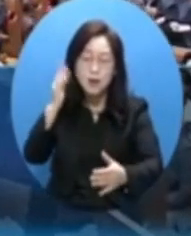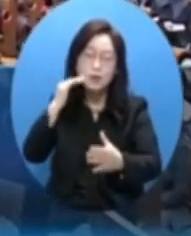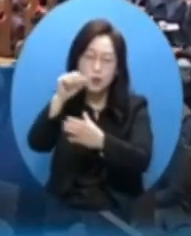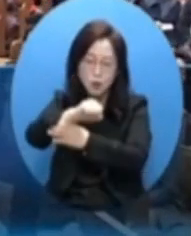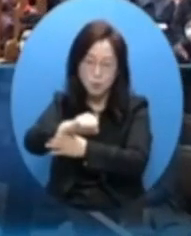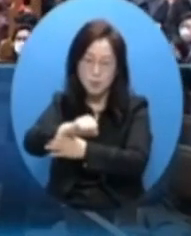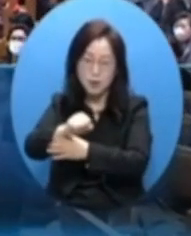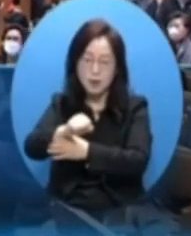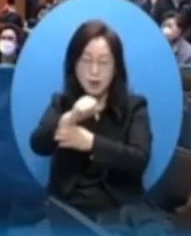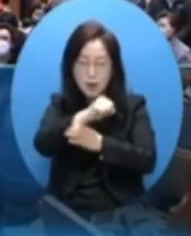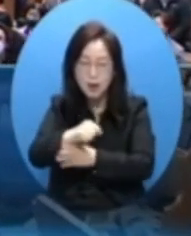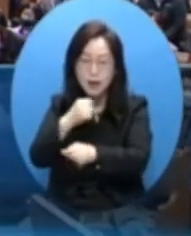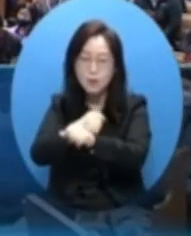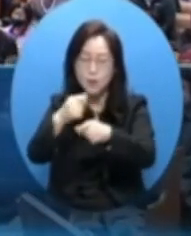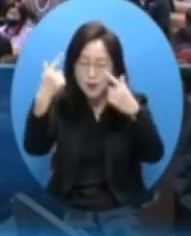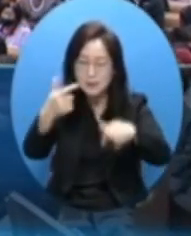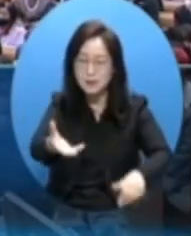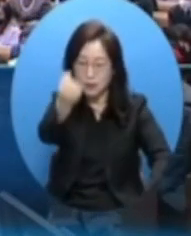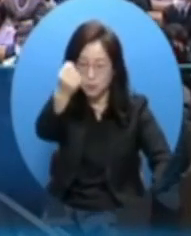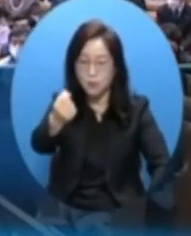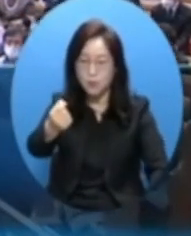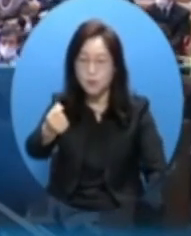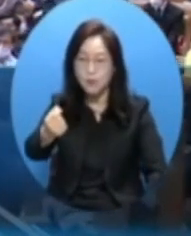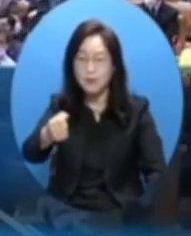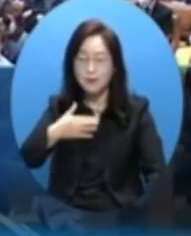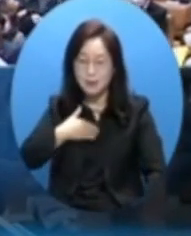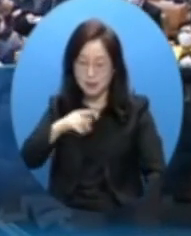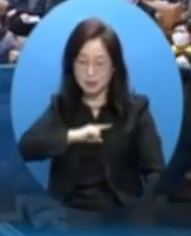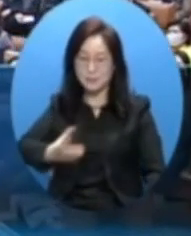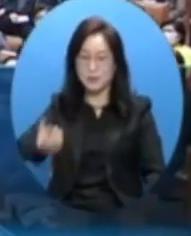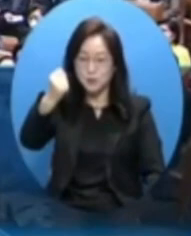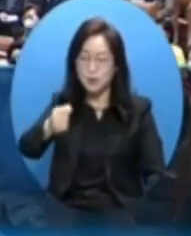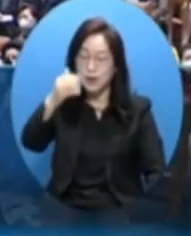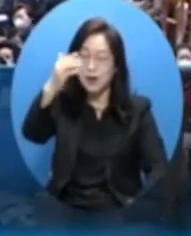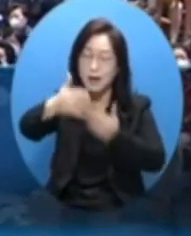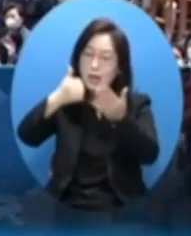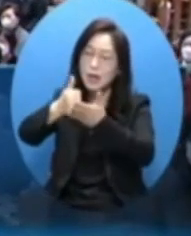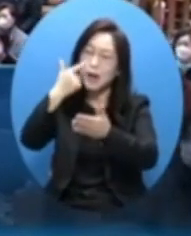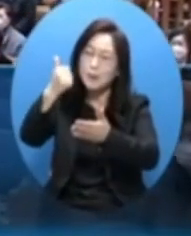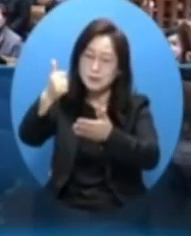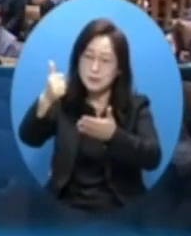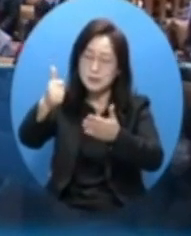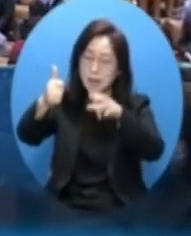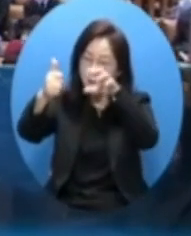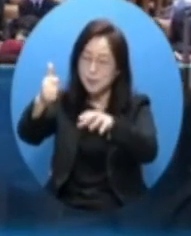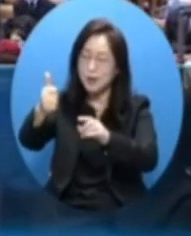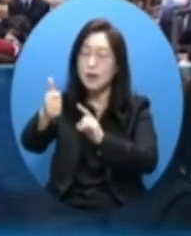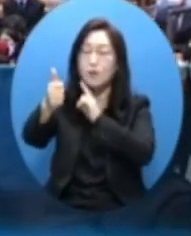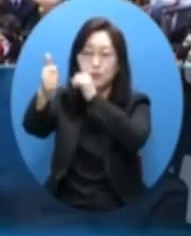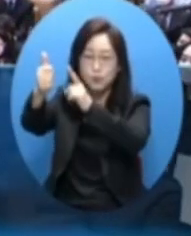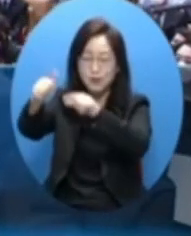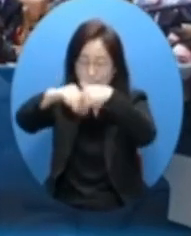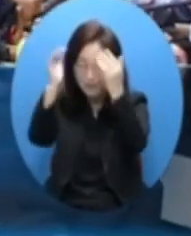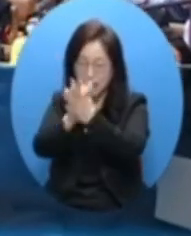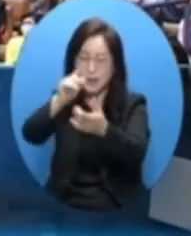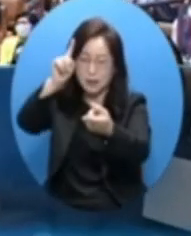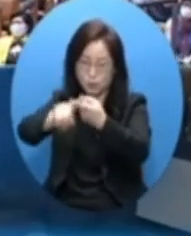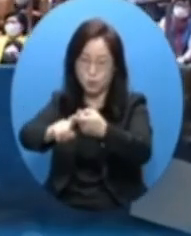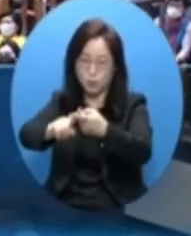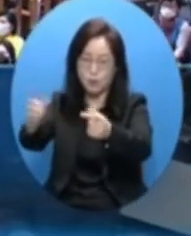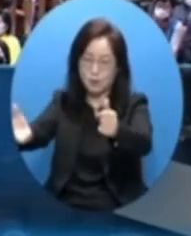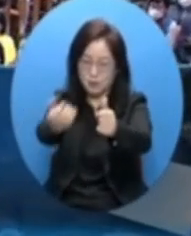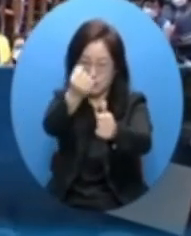하고 또 너 열매가 항상 있게 하여 내 이름으로 아버지께 무엇을 구하든지 다 받게 하려